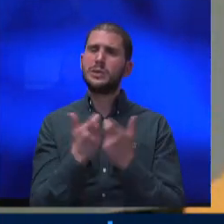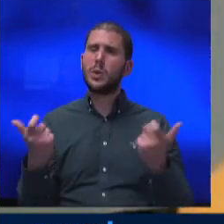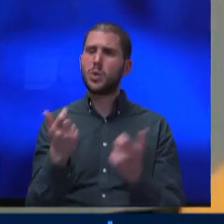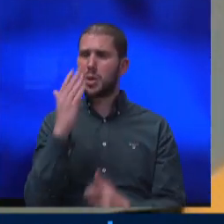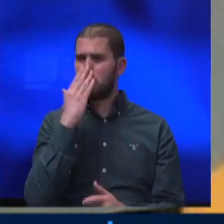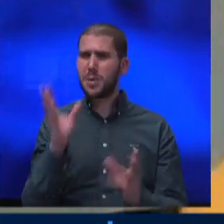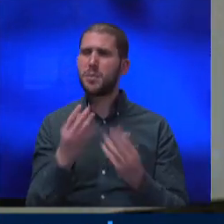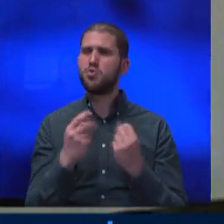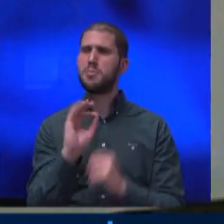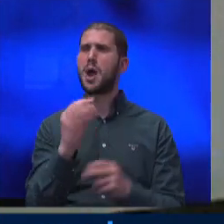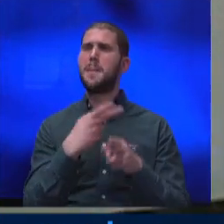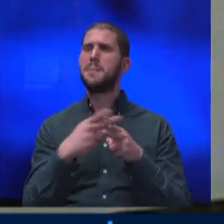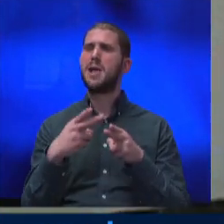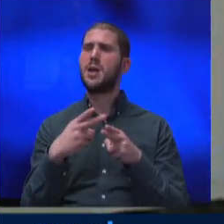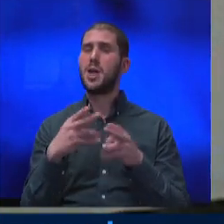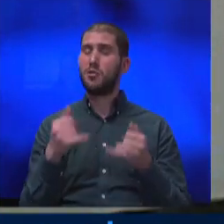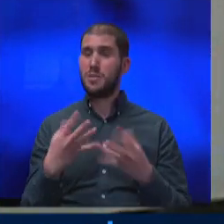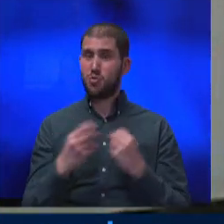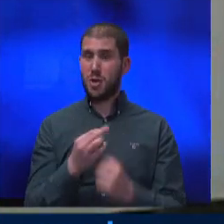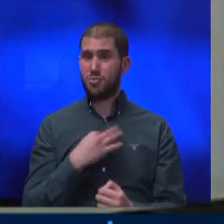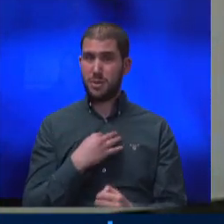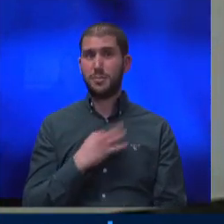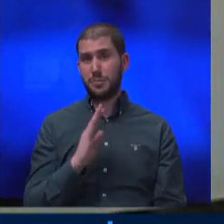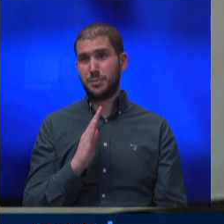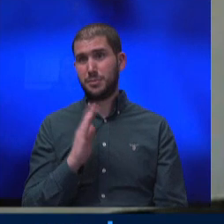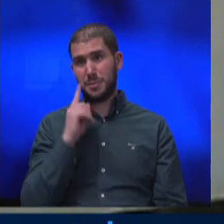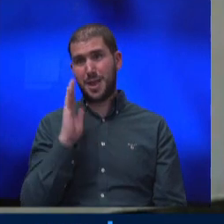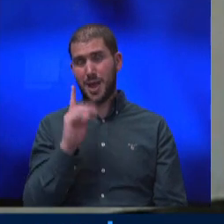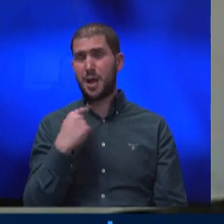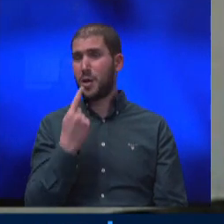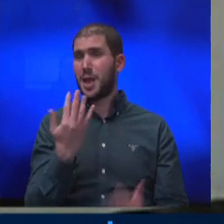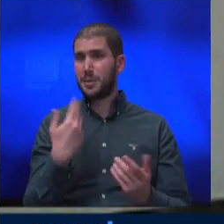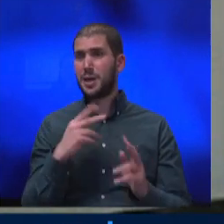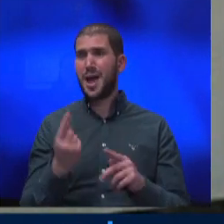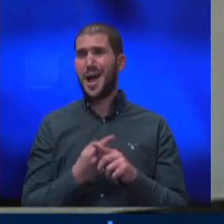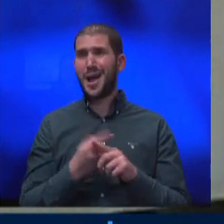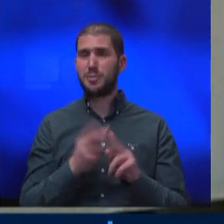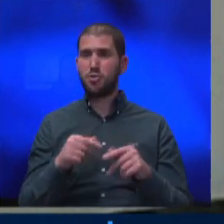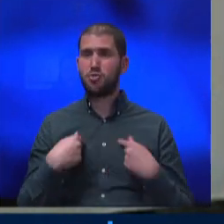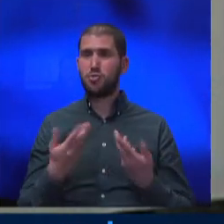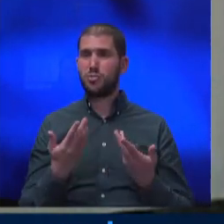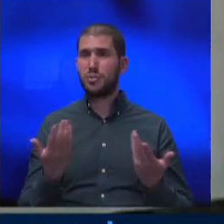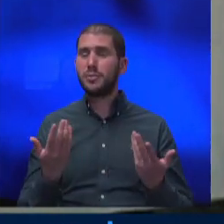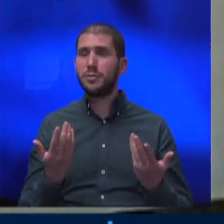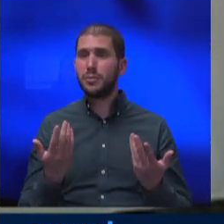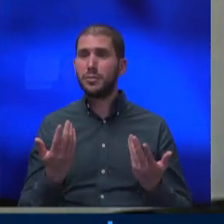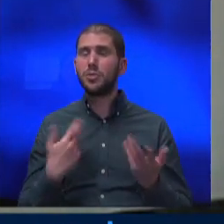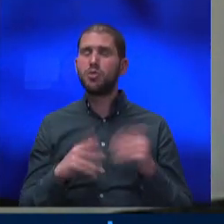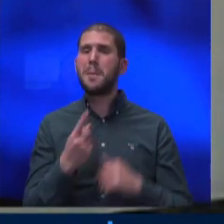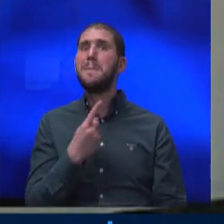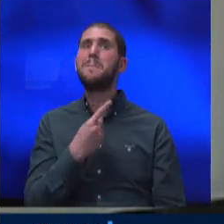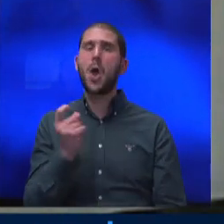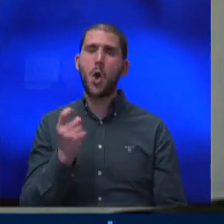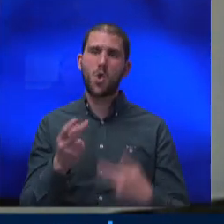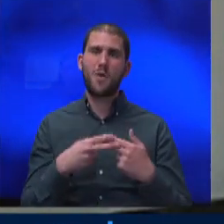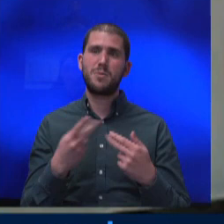with your family. Now in my family, בלי עין הרע, I'm not going to tell you how many nieces and nephews I have. We have hundreds